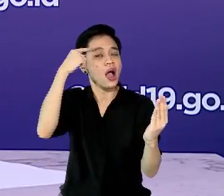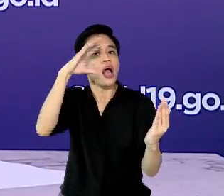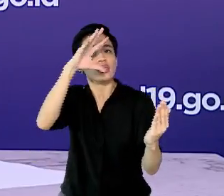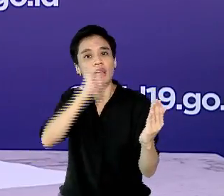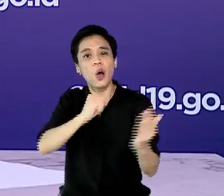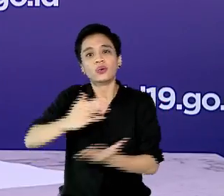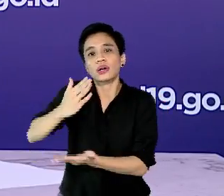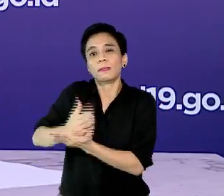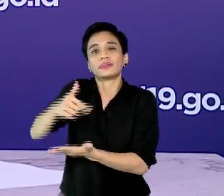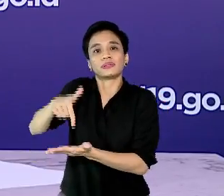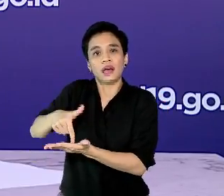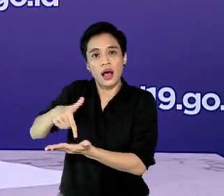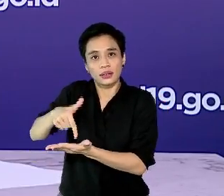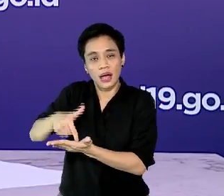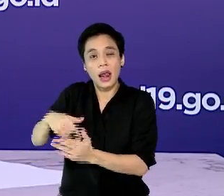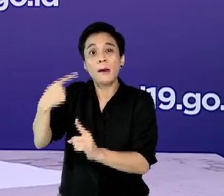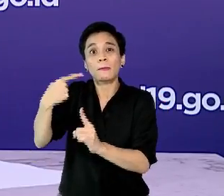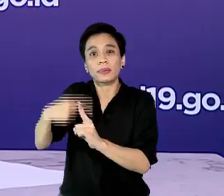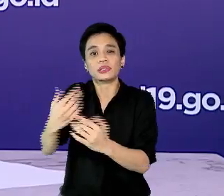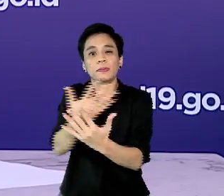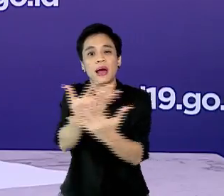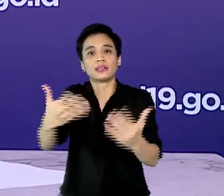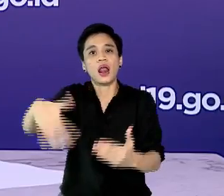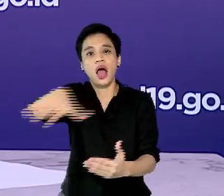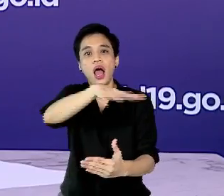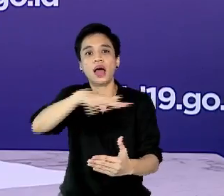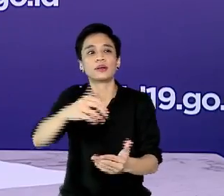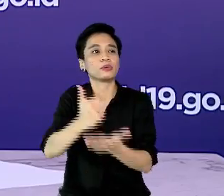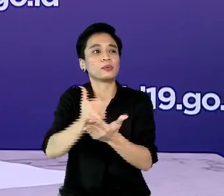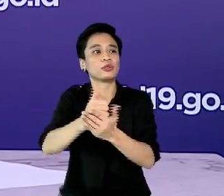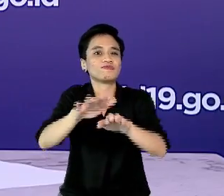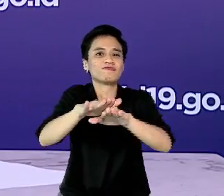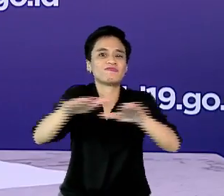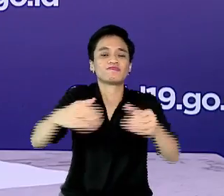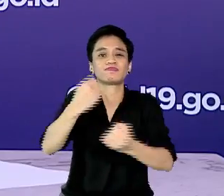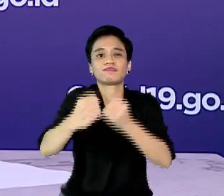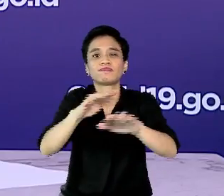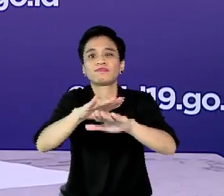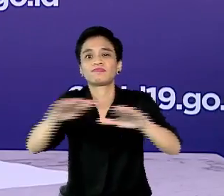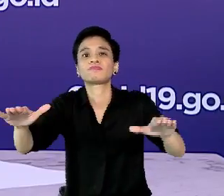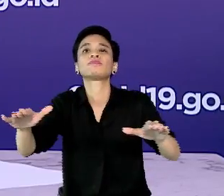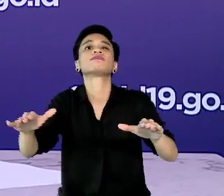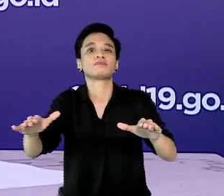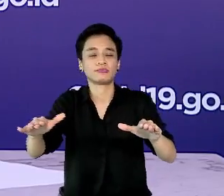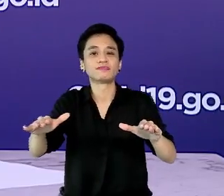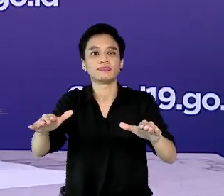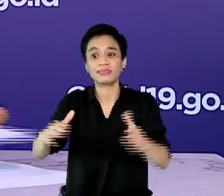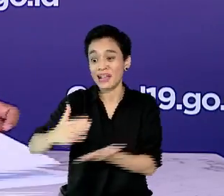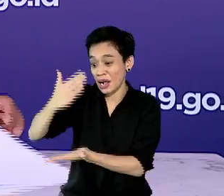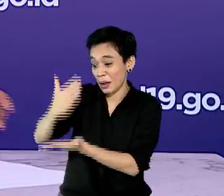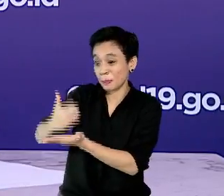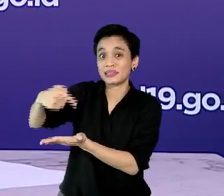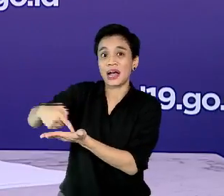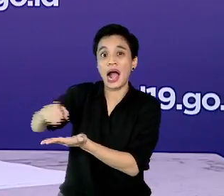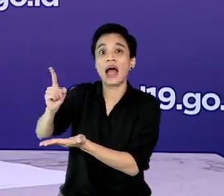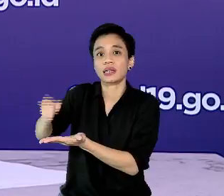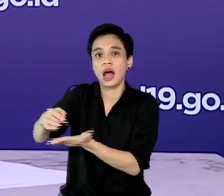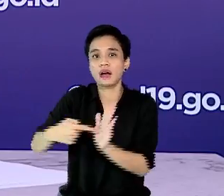serta menciptakan lingkungan masyarakat yang kondusif, sepenuhnya mendukung diterapkannya kebijakan yang dibuat.